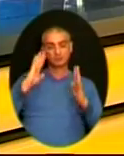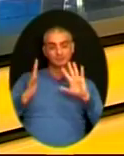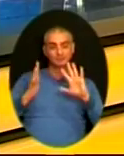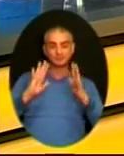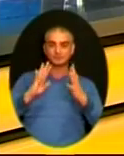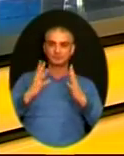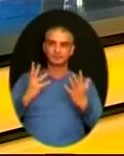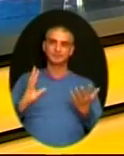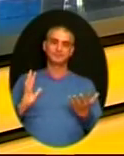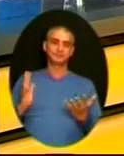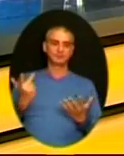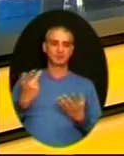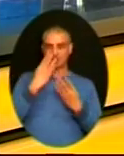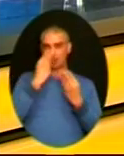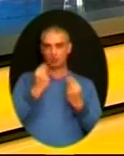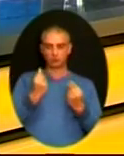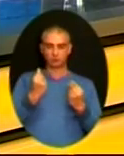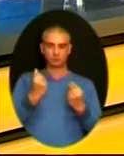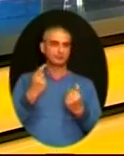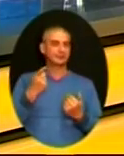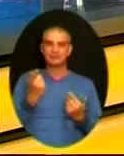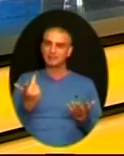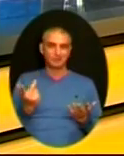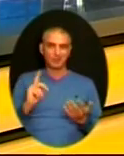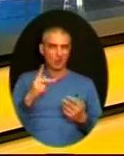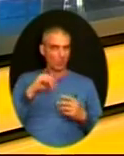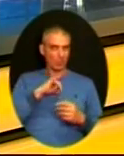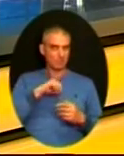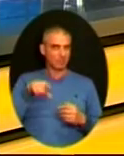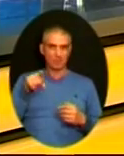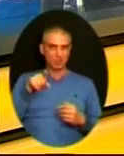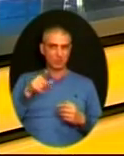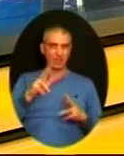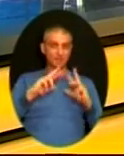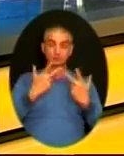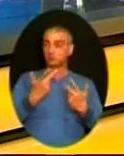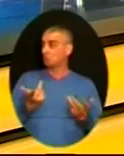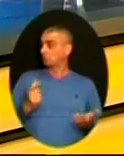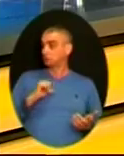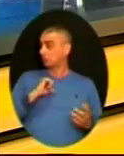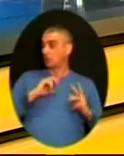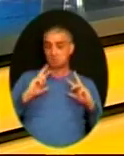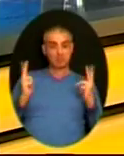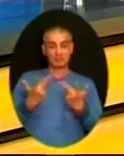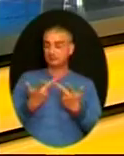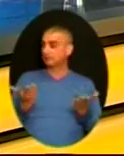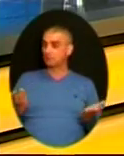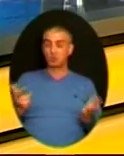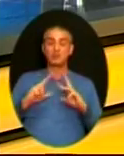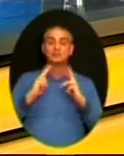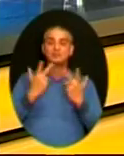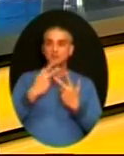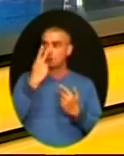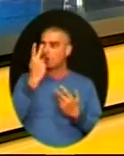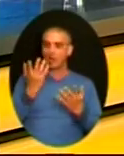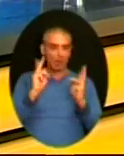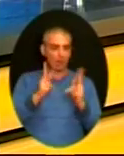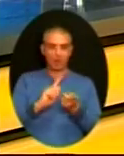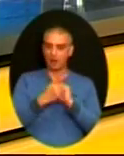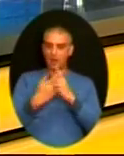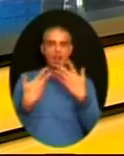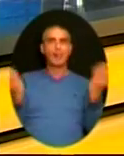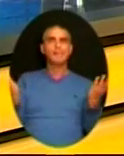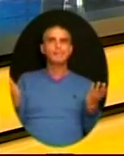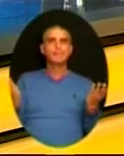יותר מה החשדות. זה לא מעניין אותך ואת הציבור שלך בכלל? זה לא מעניין אותך הציבור, הציבור רואה שאין